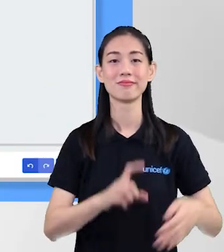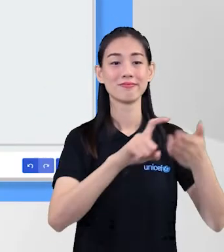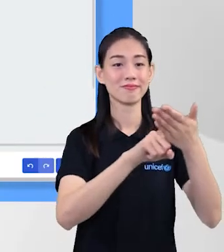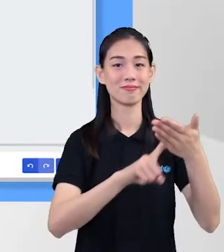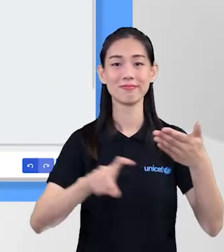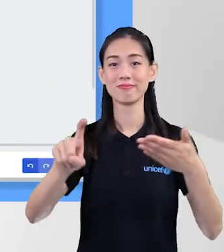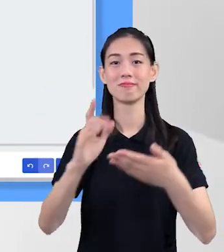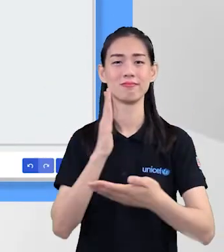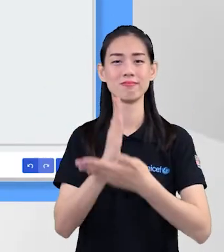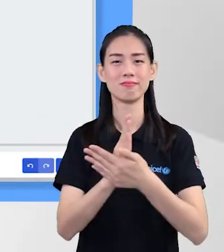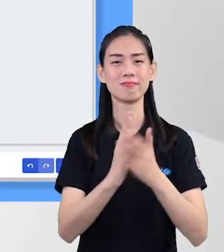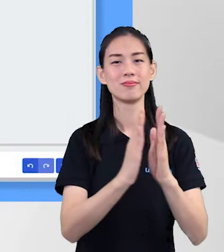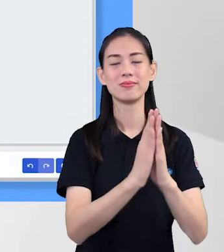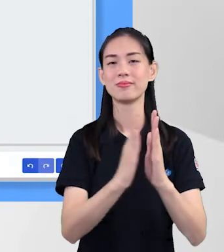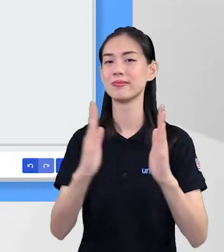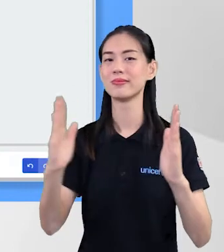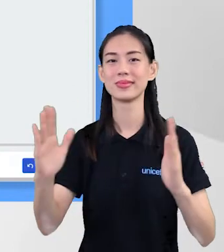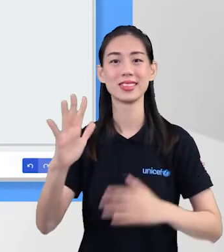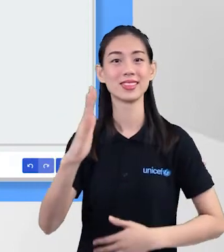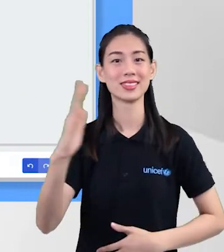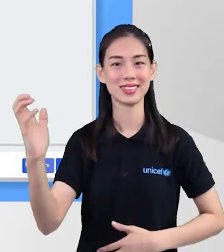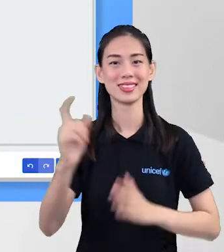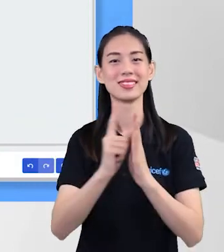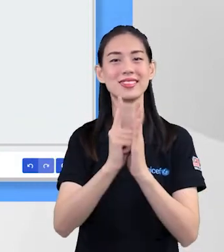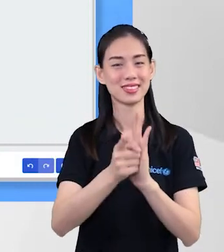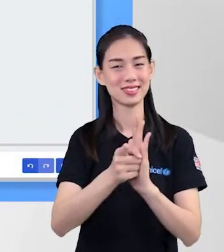Block pause untuk 500 milisaat.